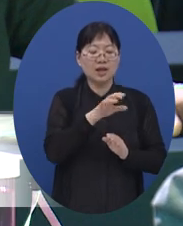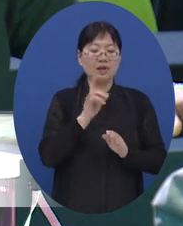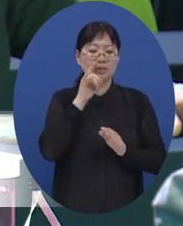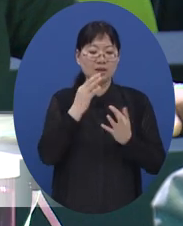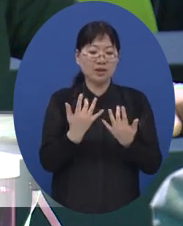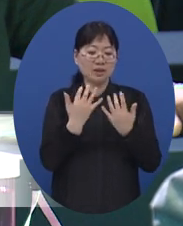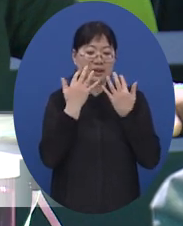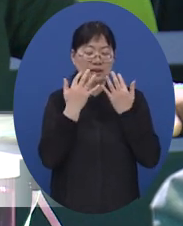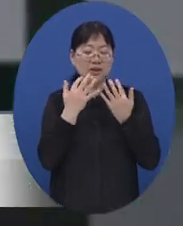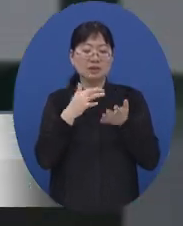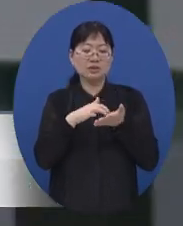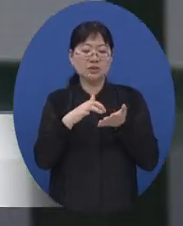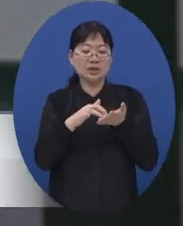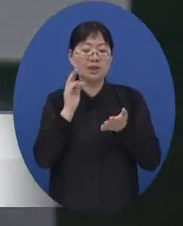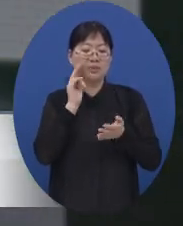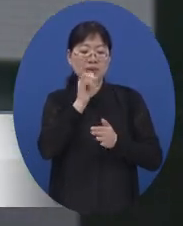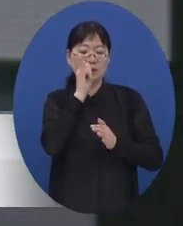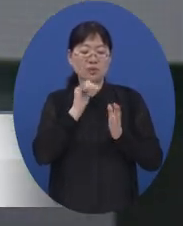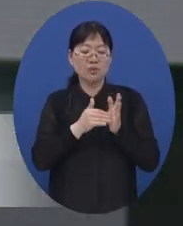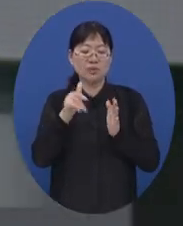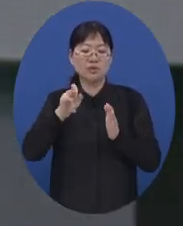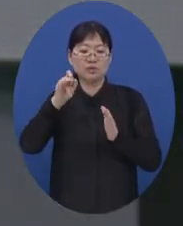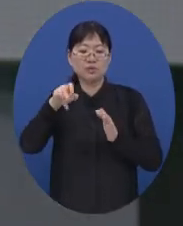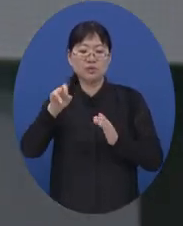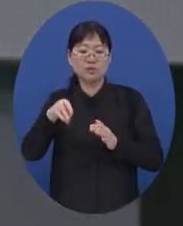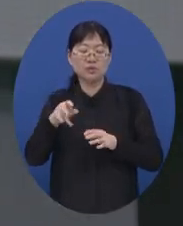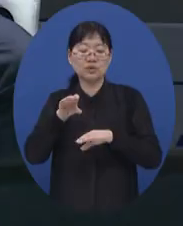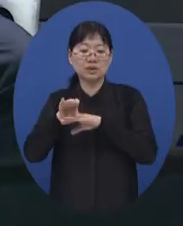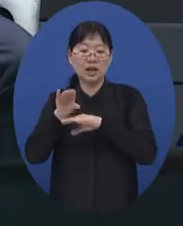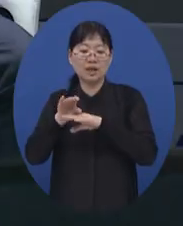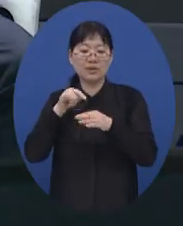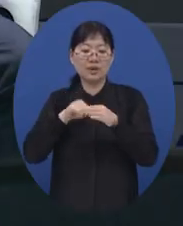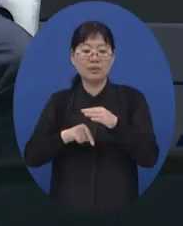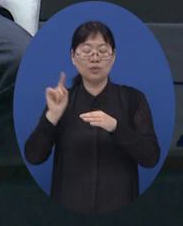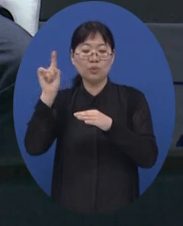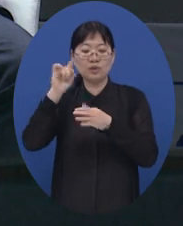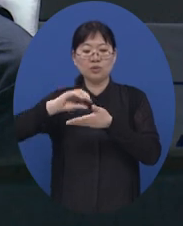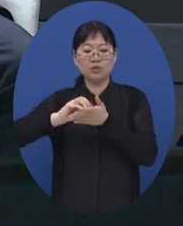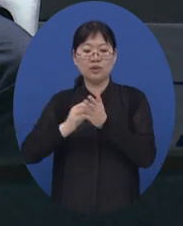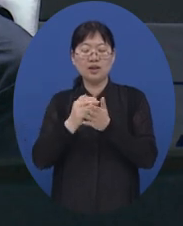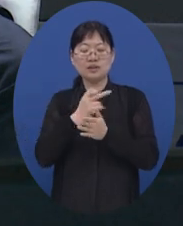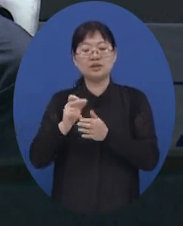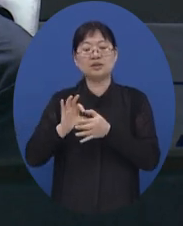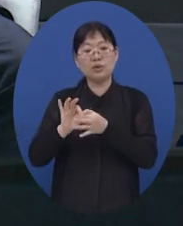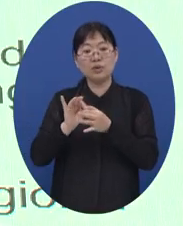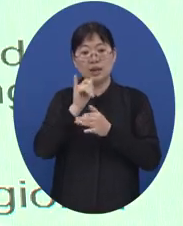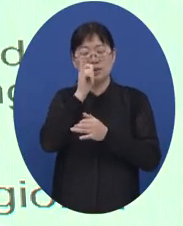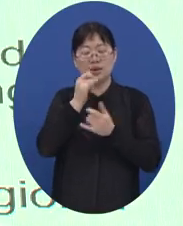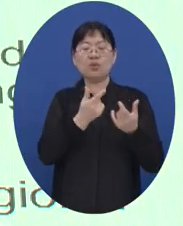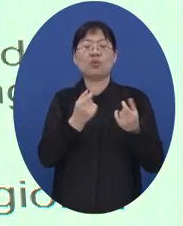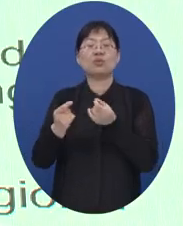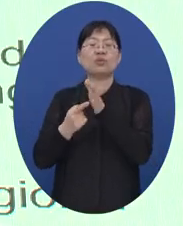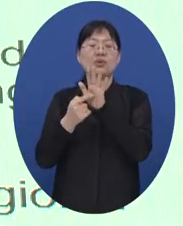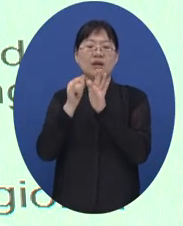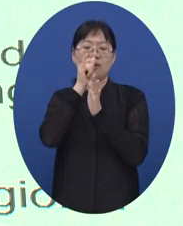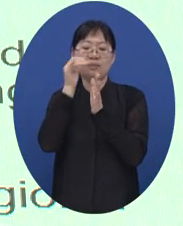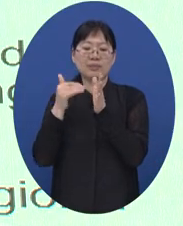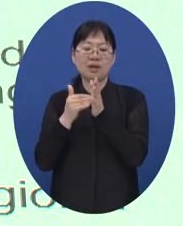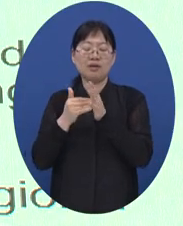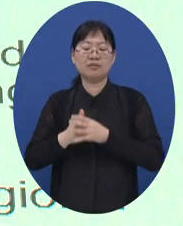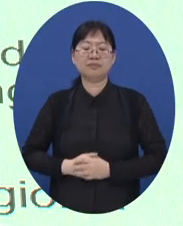수치가 심각해지고 있다는 점과 경유차나 석탄 발전소가 내부 공기질에 큰 영향을 준다는 분석이 공통으로